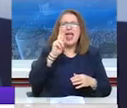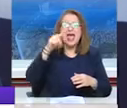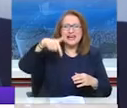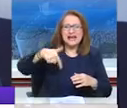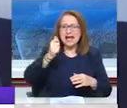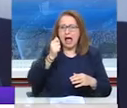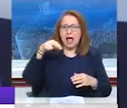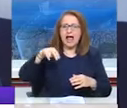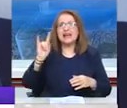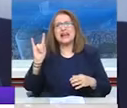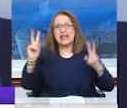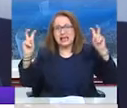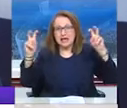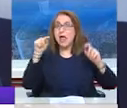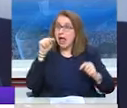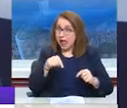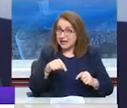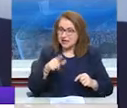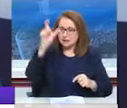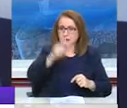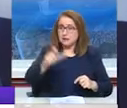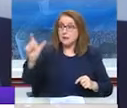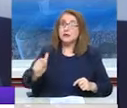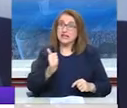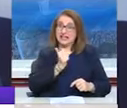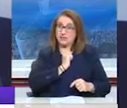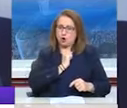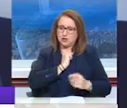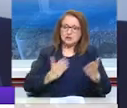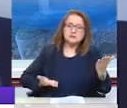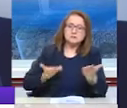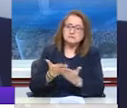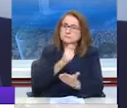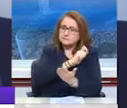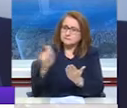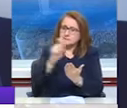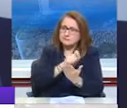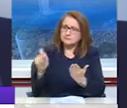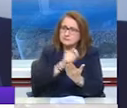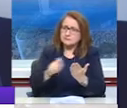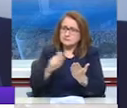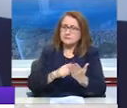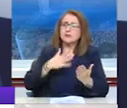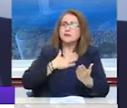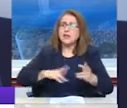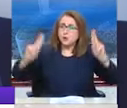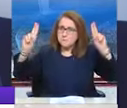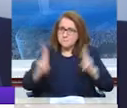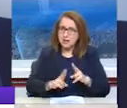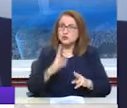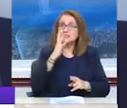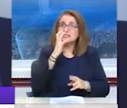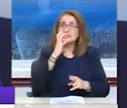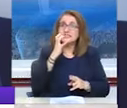οι εργοδότες συμπλήρωσαν τα ειδικά ηλεκτρονικά έντυπα και αιτήθηκαν. Πρώτον, μείωση 40%